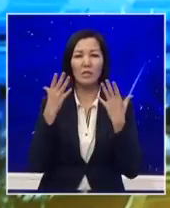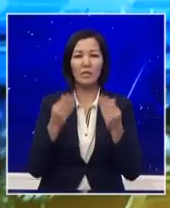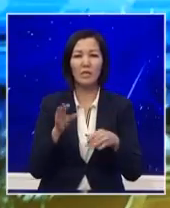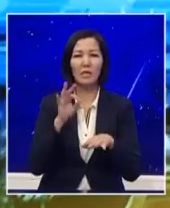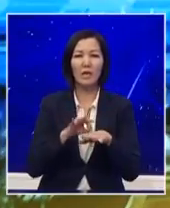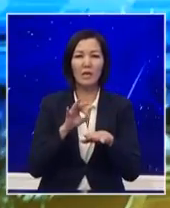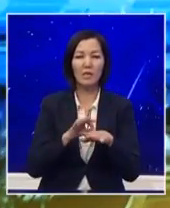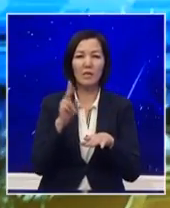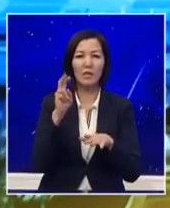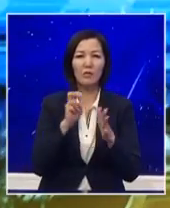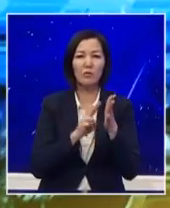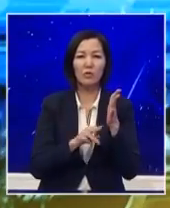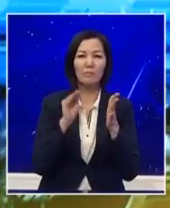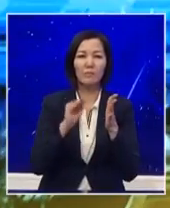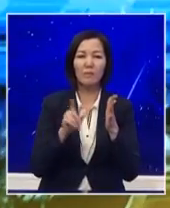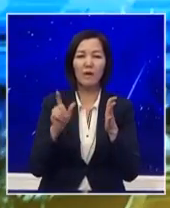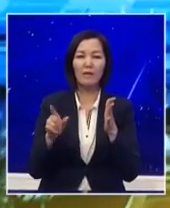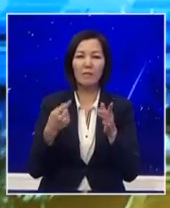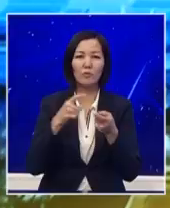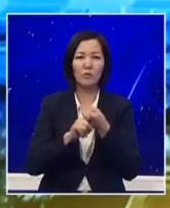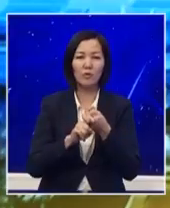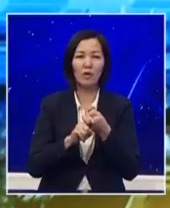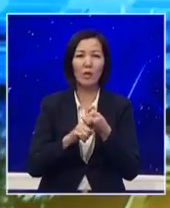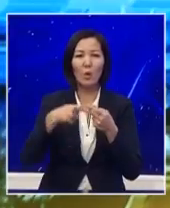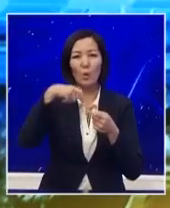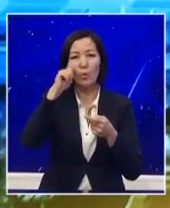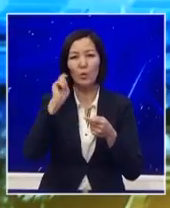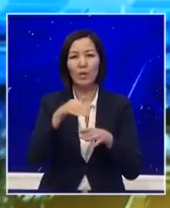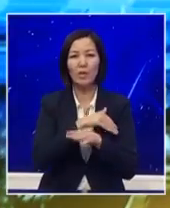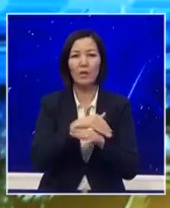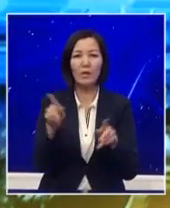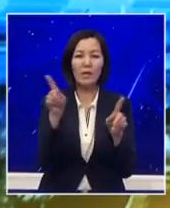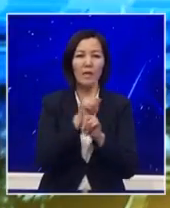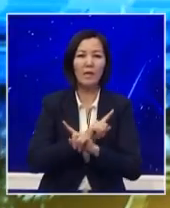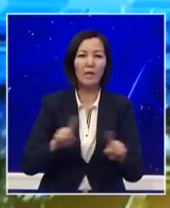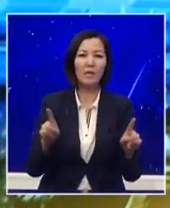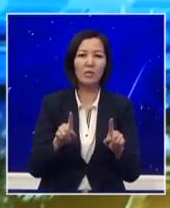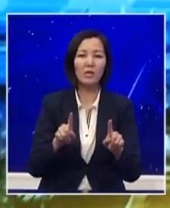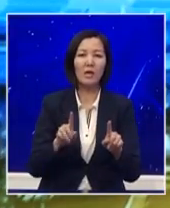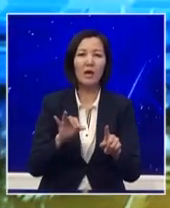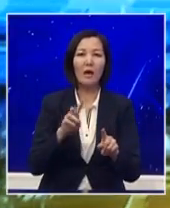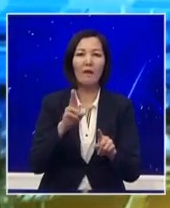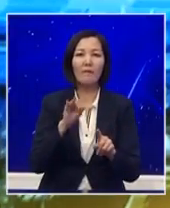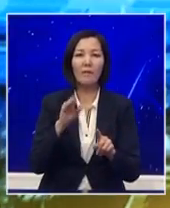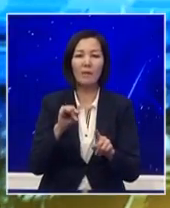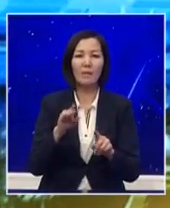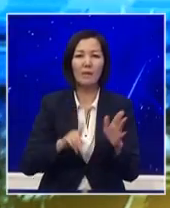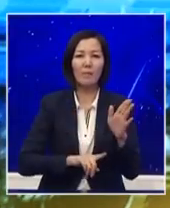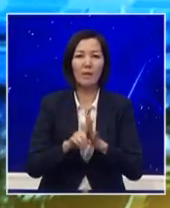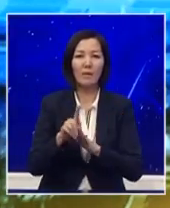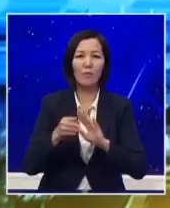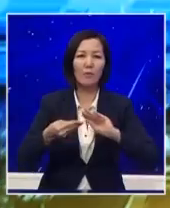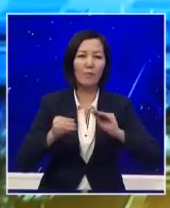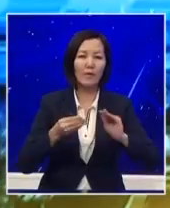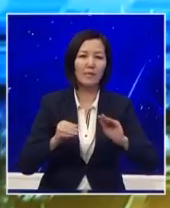коронавирусты 270 мыңнан астам адам жұқтырып жатыр. Ал Украина көшелерінде ерекше автоматтар пайда болды. Енді ол